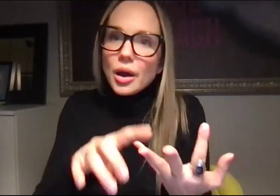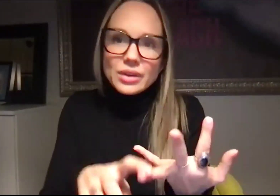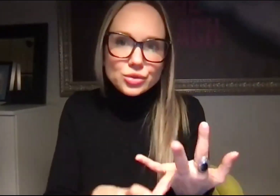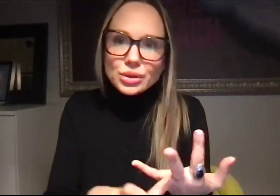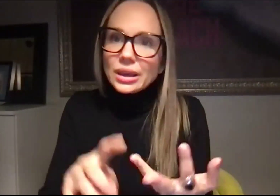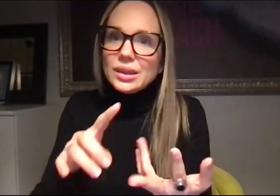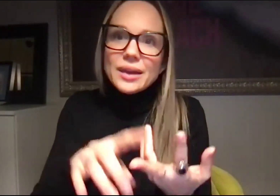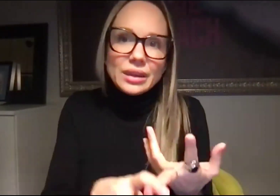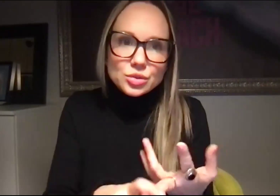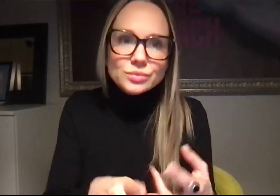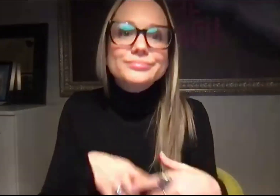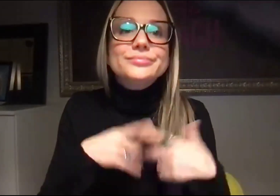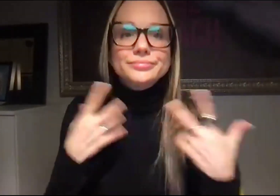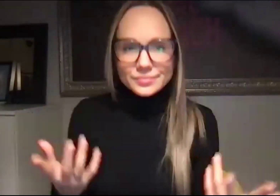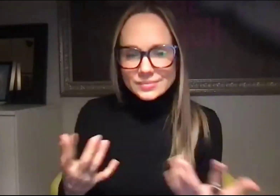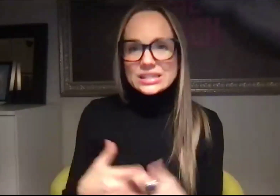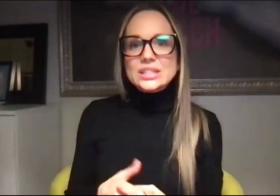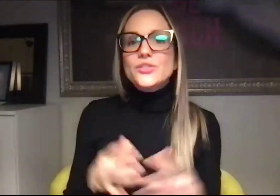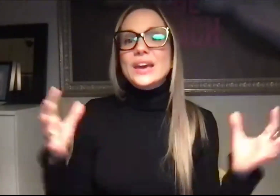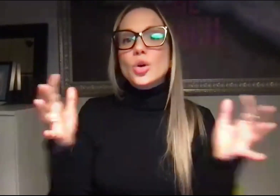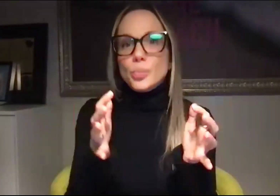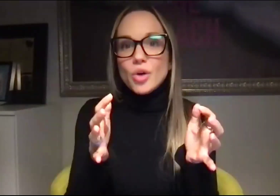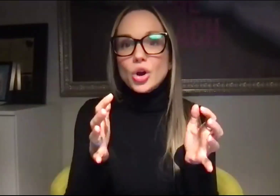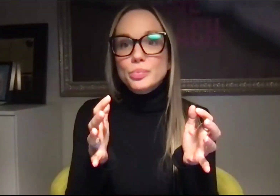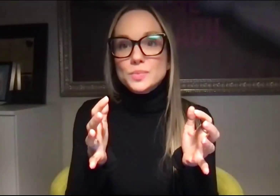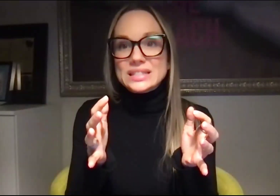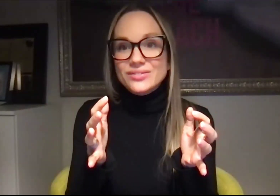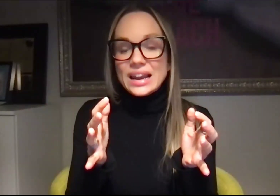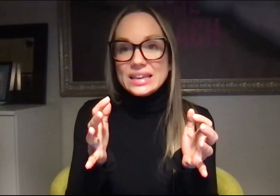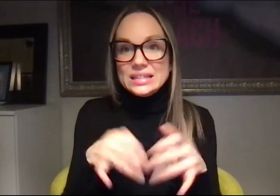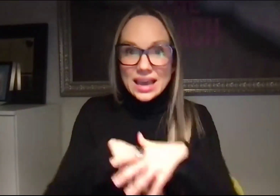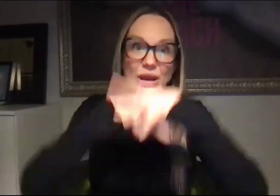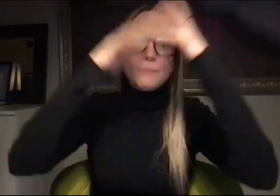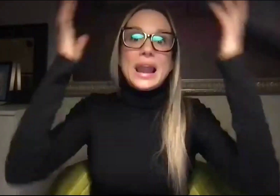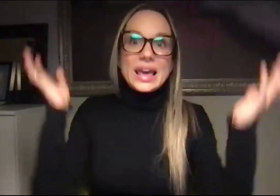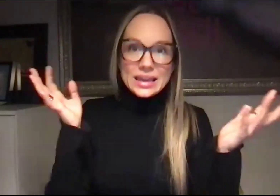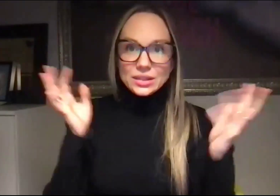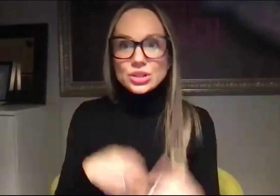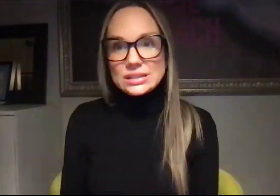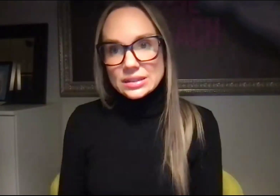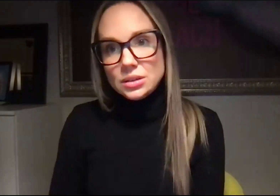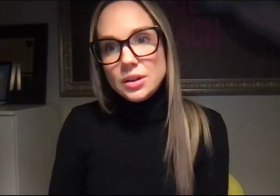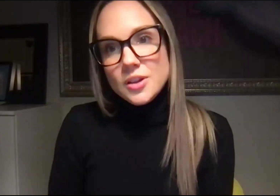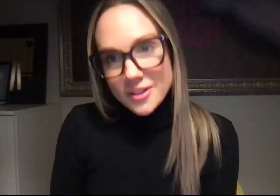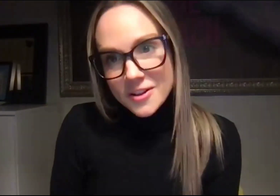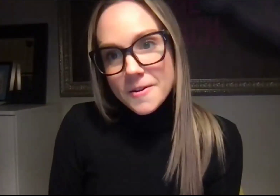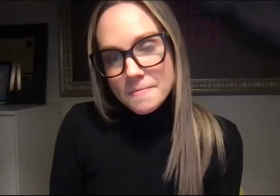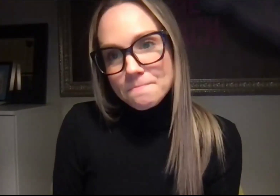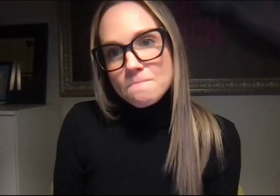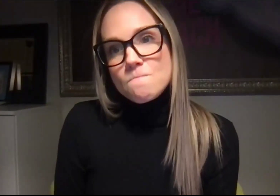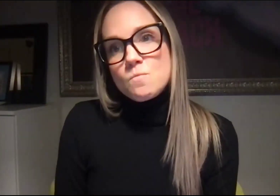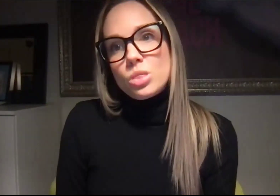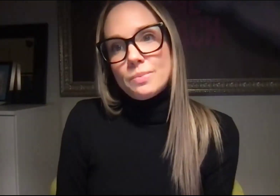du noir, avec du gris, avec du. C'est ce qui fait qu'on peut avoir une plus petite valise avec plein de styles.